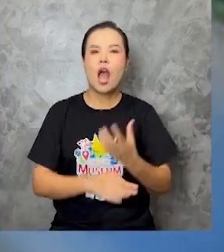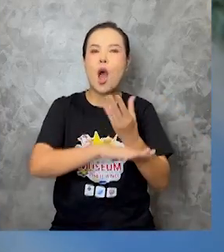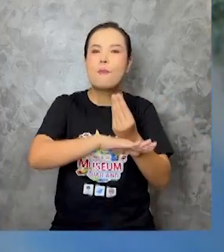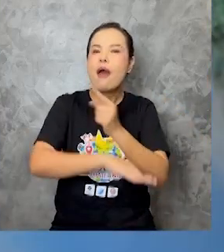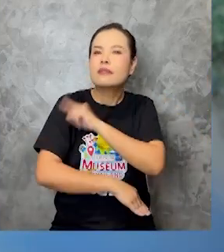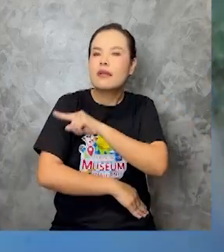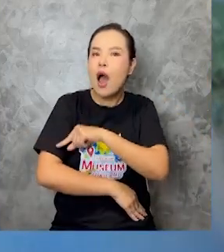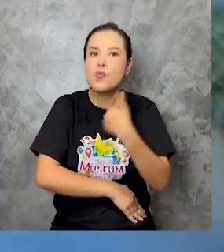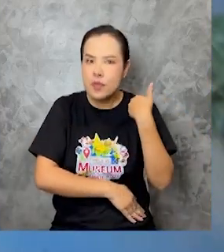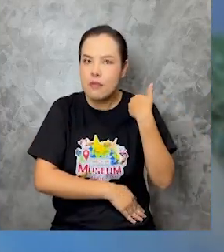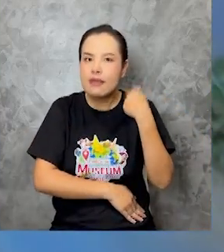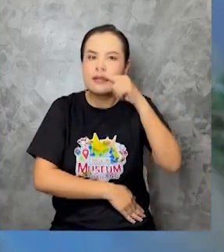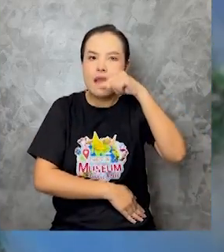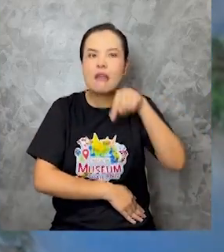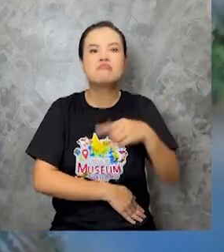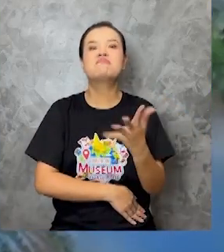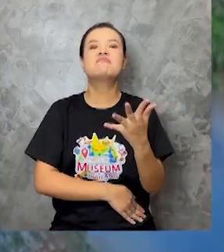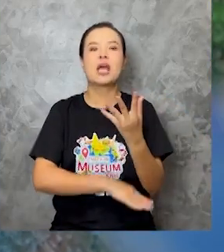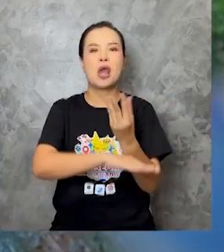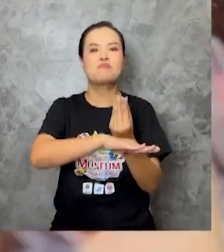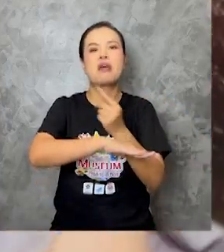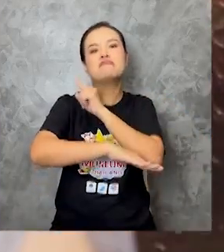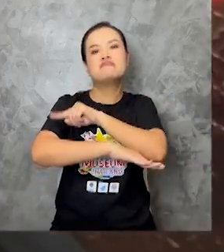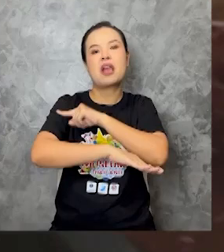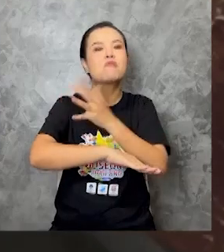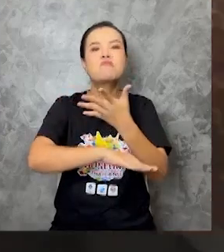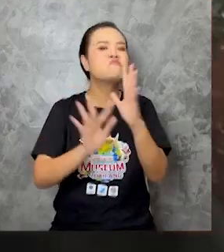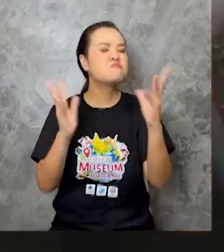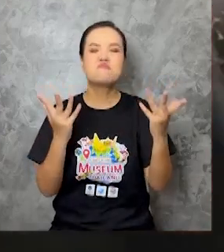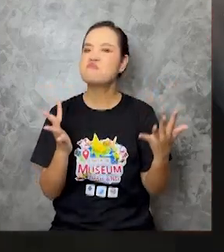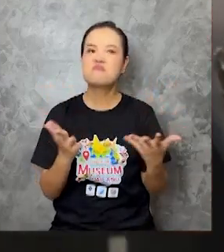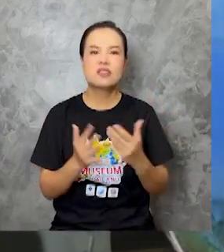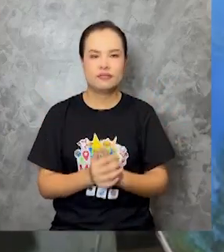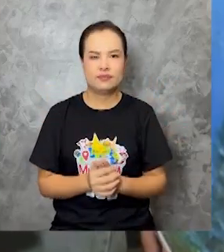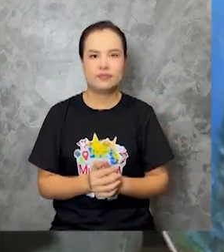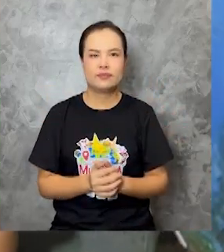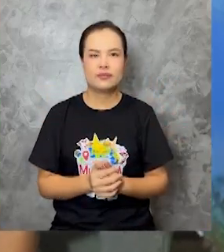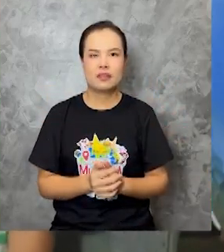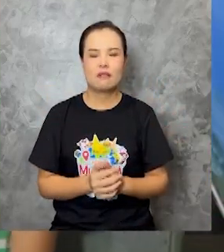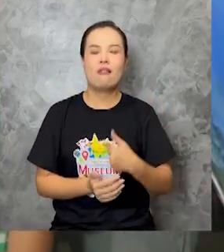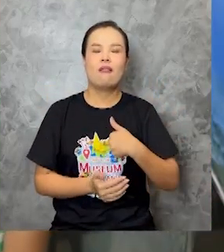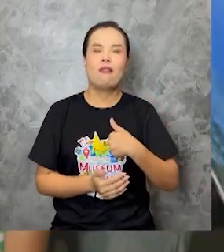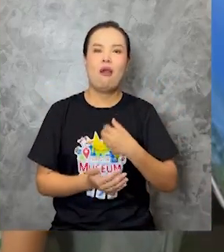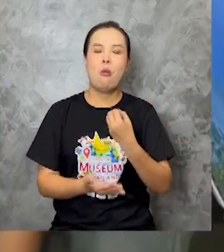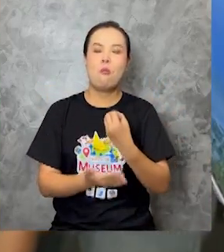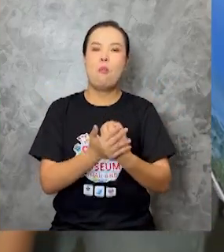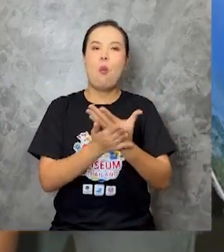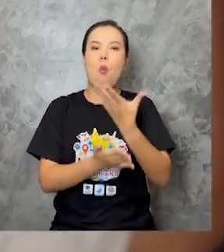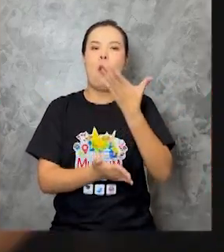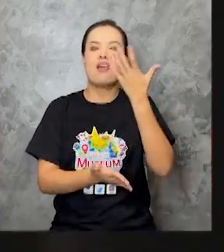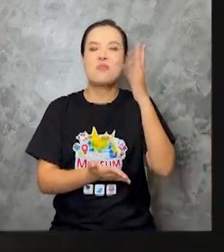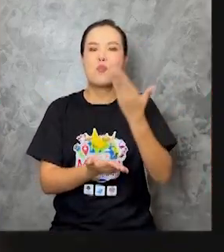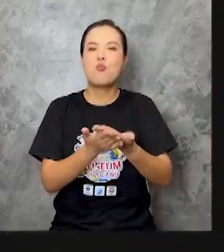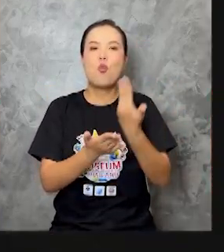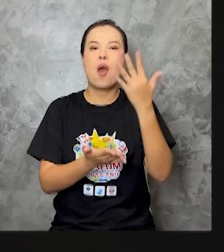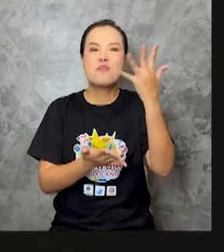พี่อ๋อเราเคยเจอเพชรบ้างไหมคะ ประเทศไทยไม่มีเพชร มันไม่มีเพชรเลยเหรอคะ ไม่มีเพชรเลย เส้นทางเศรษฐีของพวกเราคงต้องจบแค่นี้สินะ